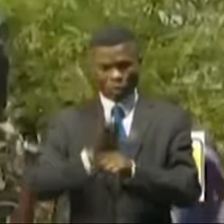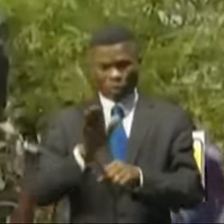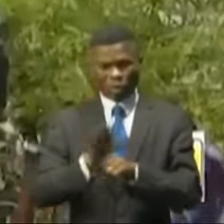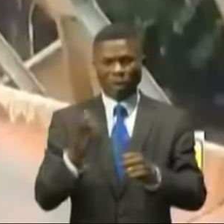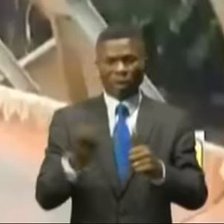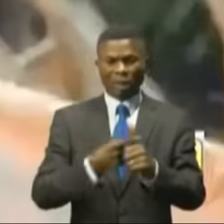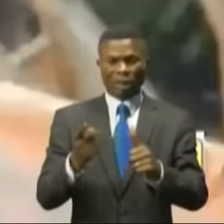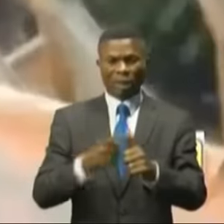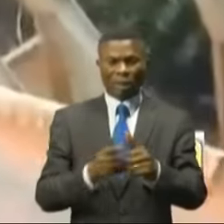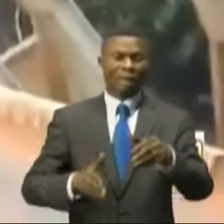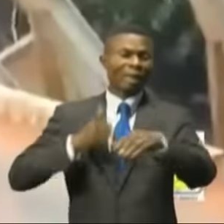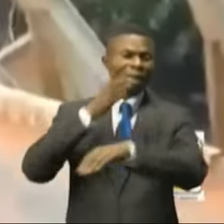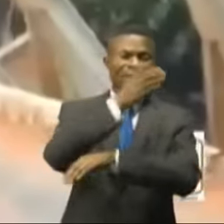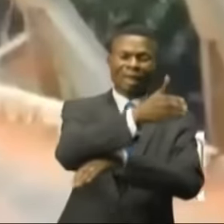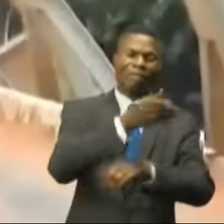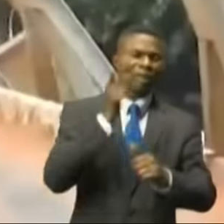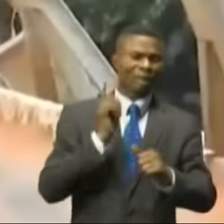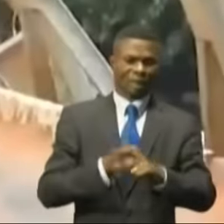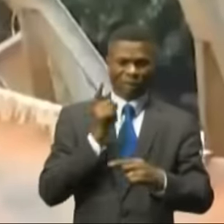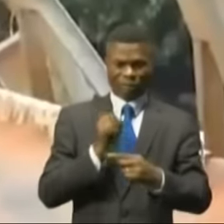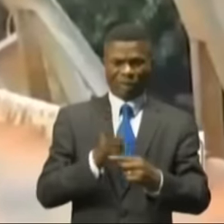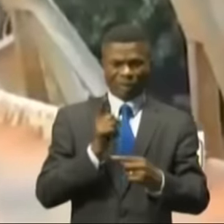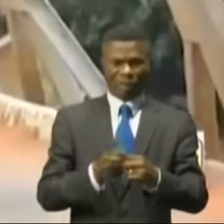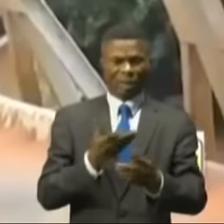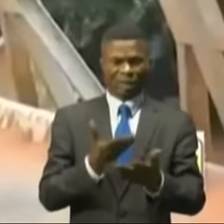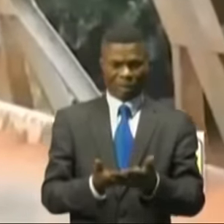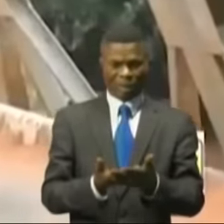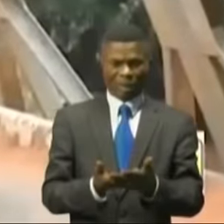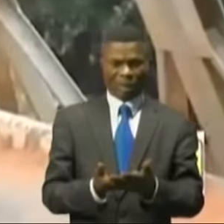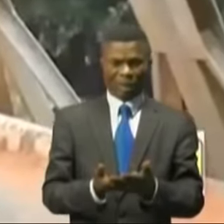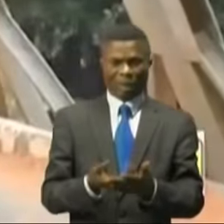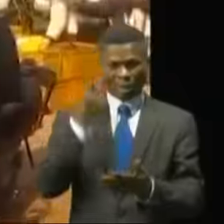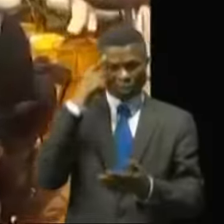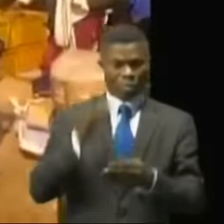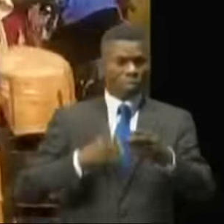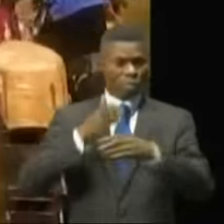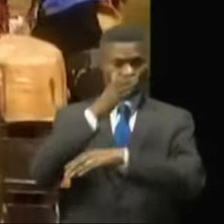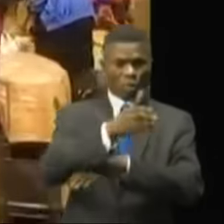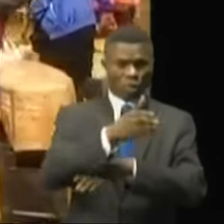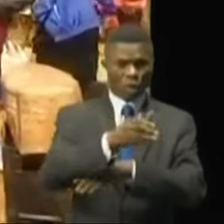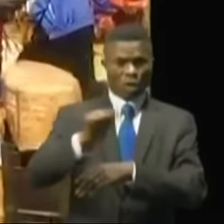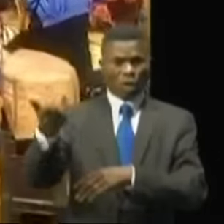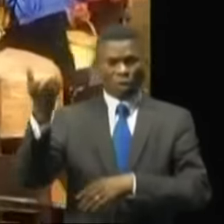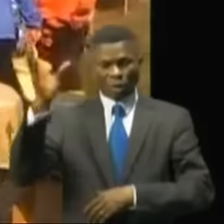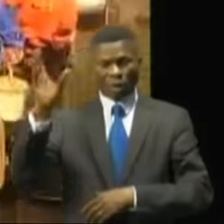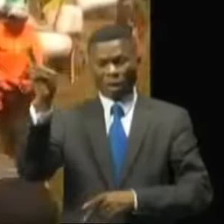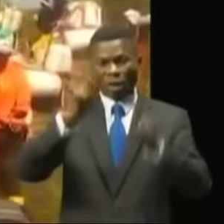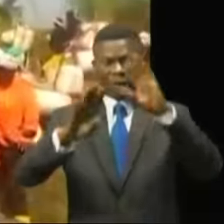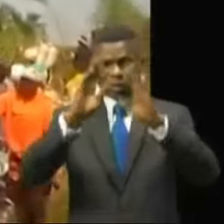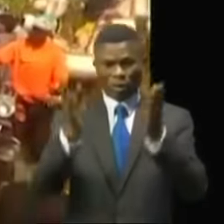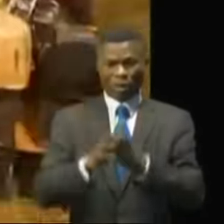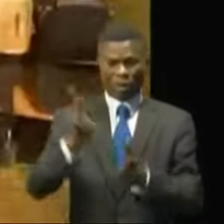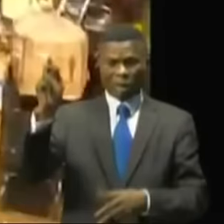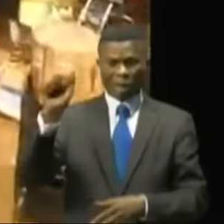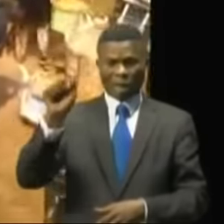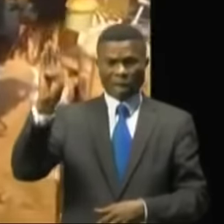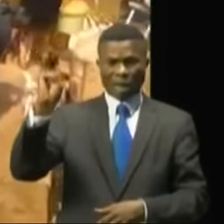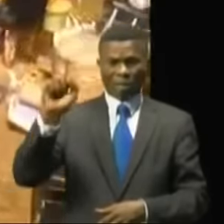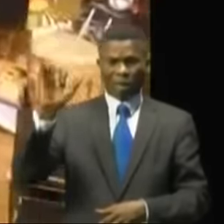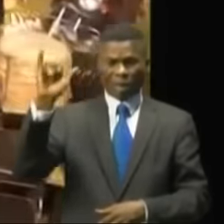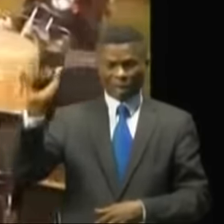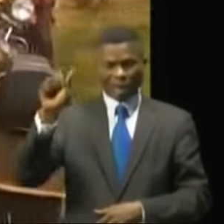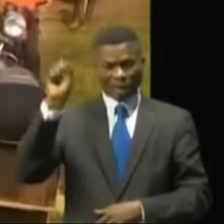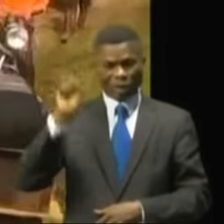notamment à la traversée de cette rivière. Tenez, pour aller d'une rive à une autre, les habitants de Kabeyakamwanga sont contraints